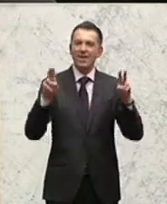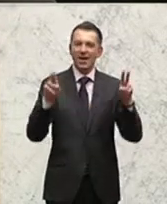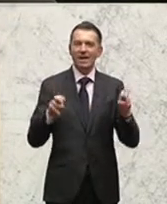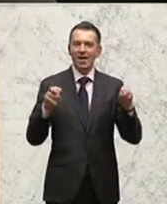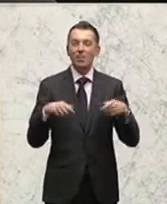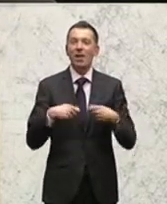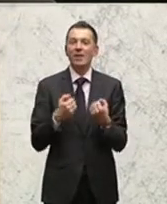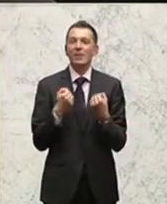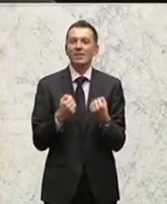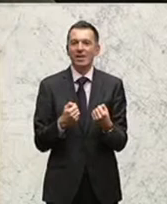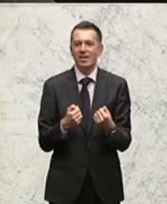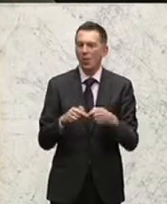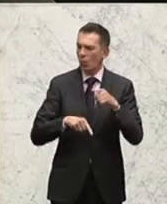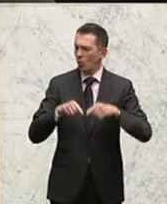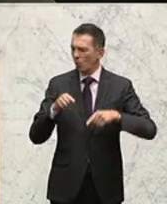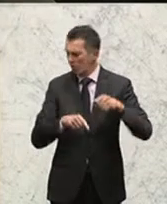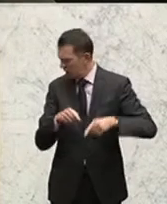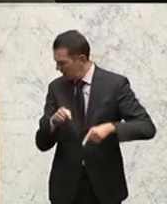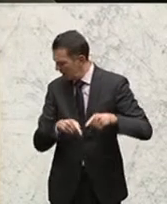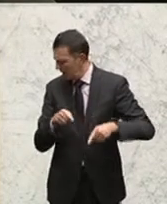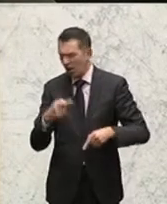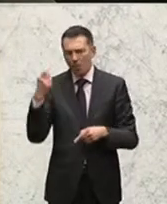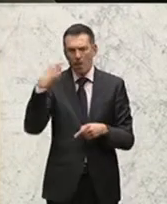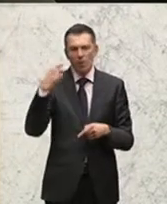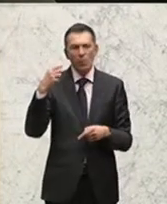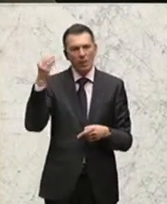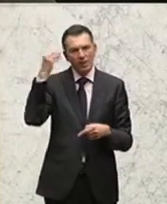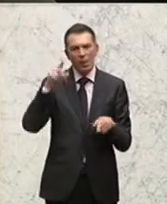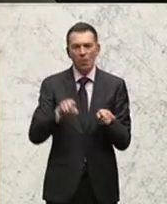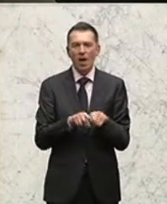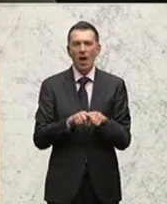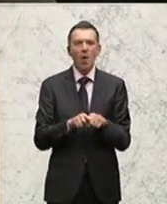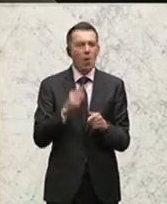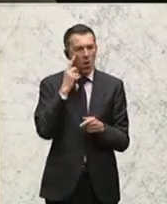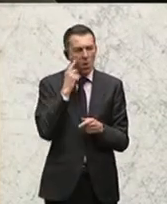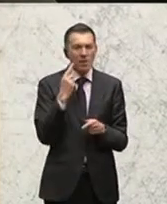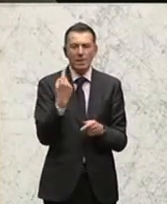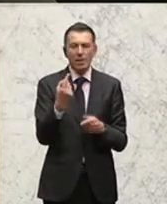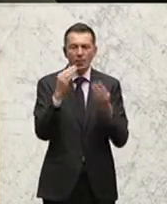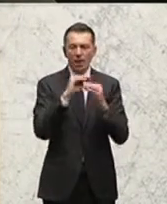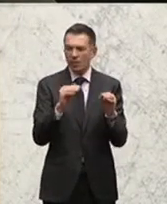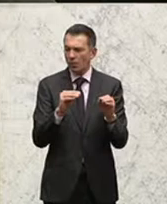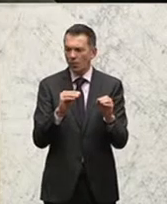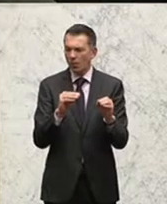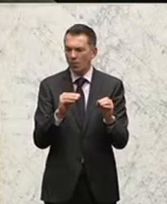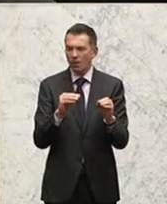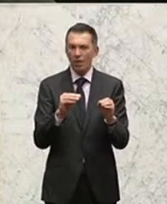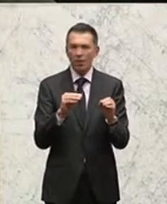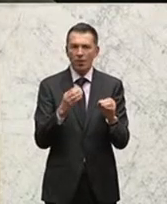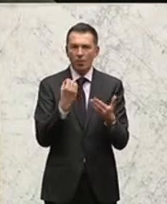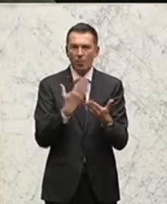Da gibt es sicherlich derzeit unterschiedliche Ansichten, aber ich glaube auch der Umstand alleine, Sie haben das einmal angekündigt, dass die